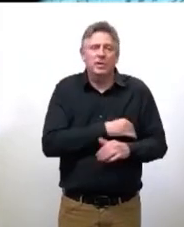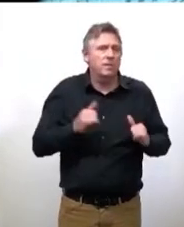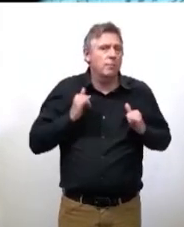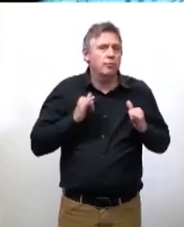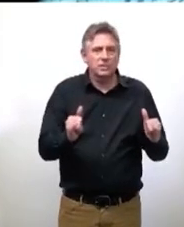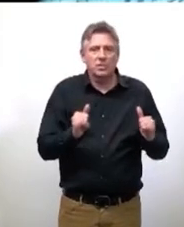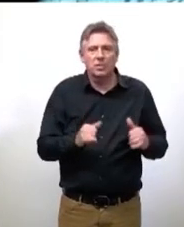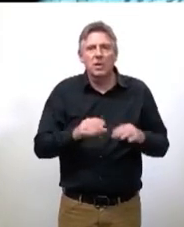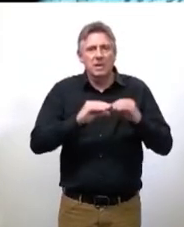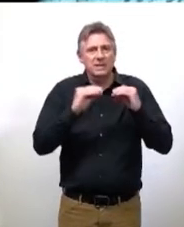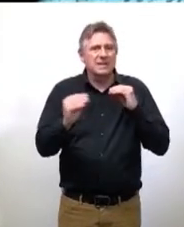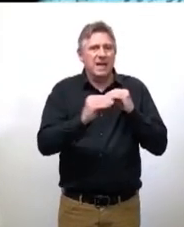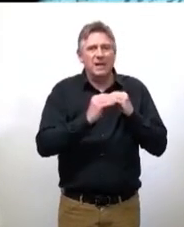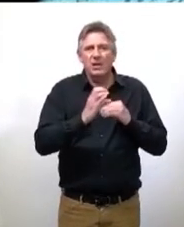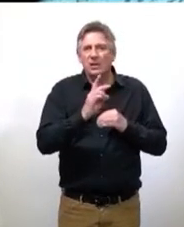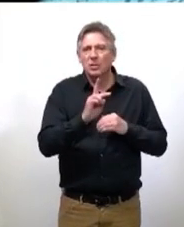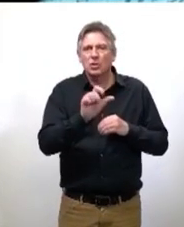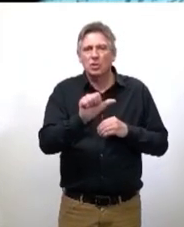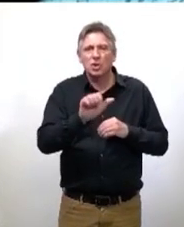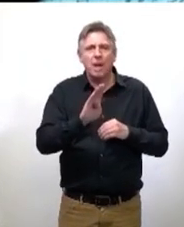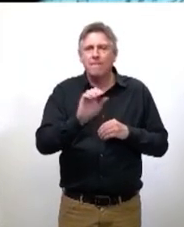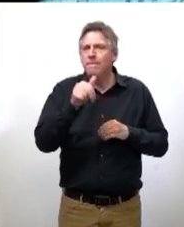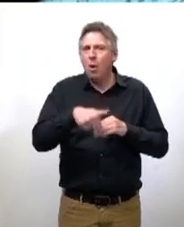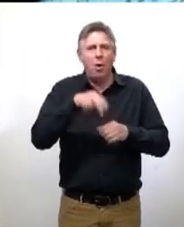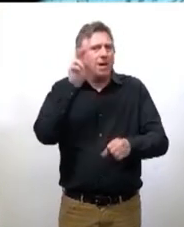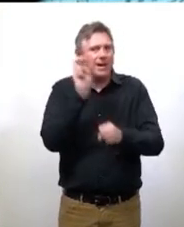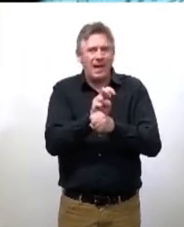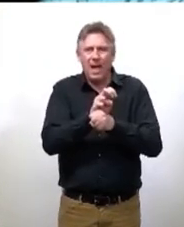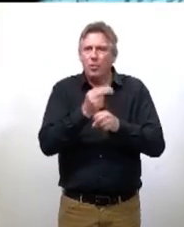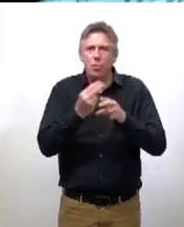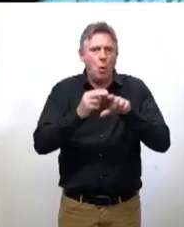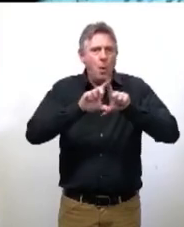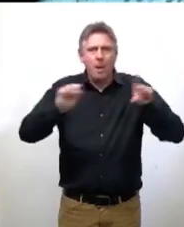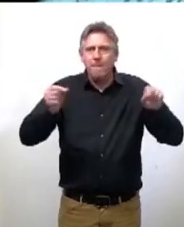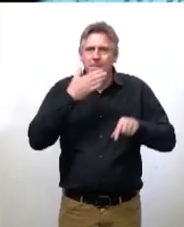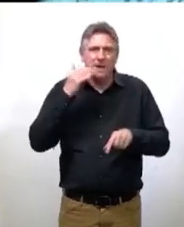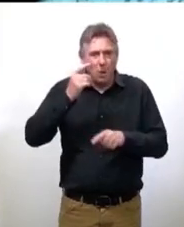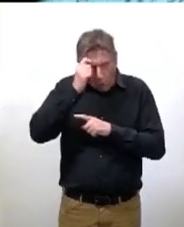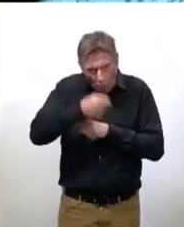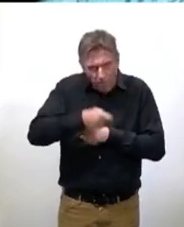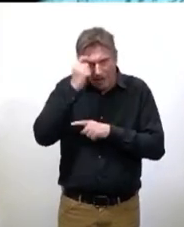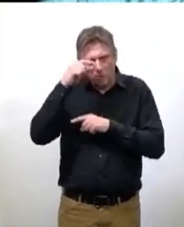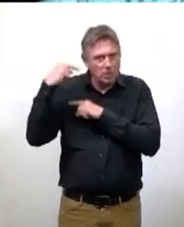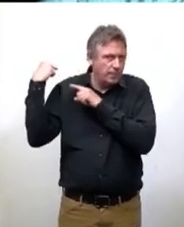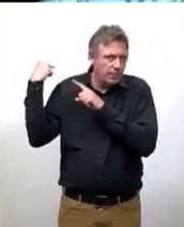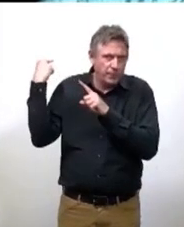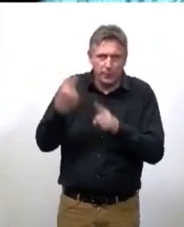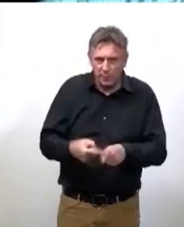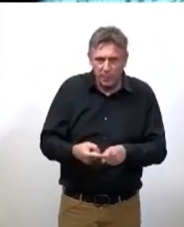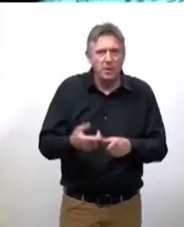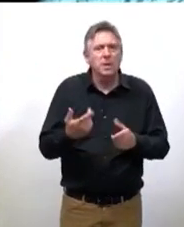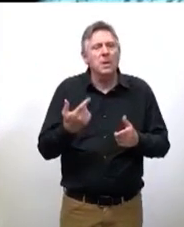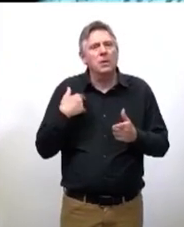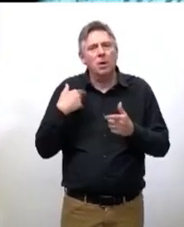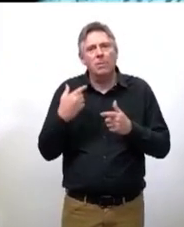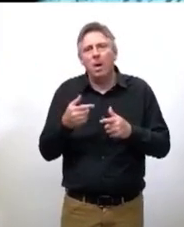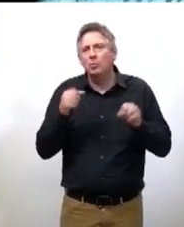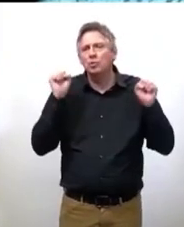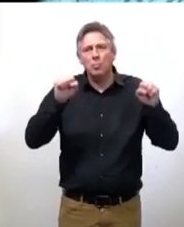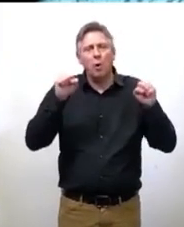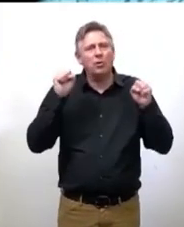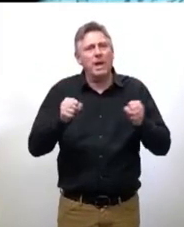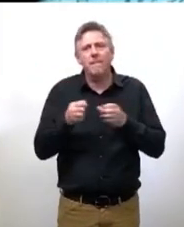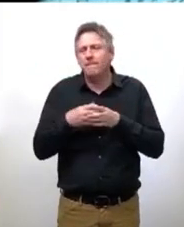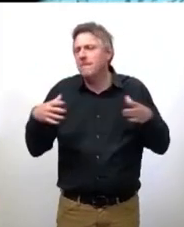stade Chaban doit donc rester Chaban. C'est le meilleur hommage qu'on puisse lui rendre à mon sens. Et c'est, je crois, un souhait partagé par une très large majorité des supporters et